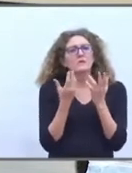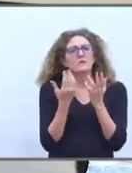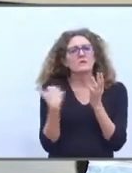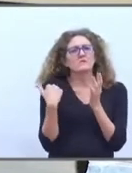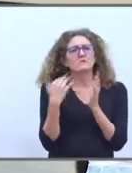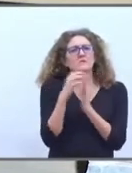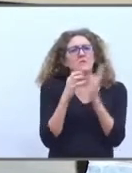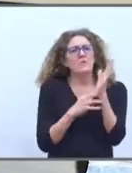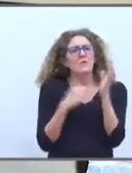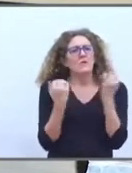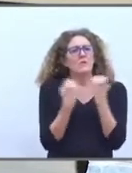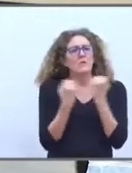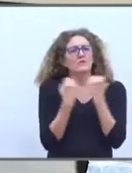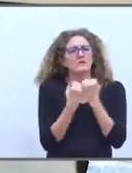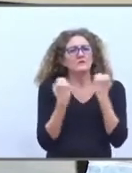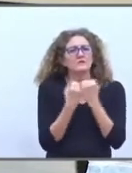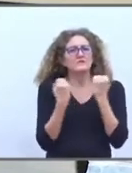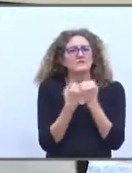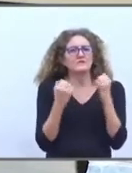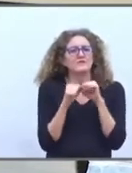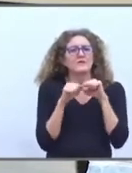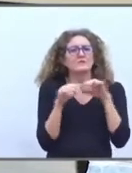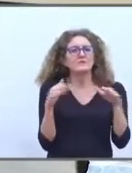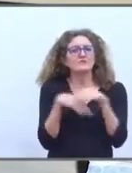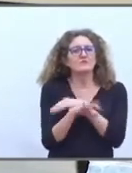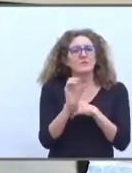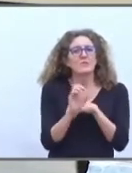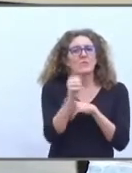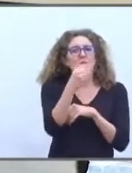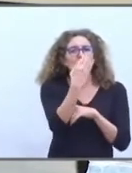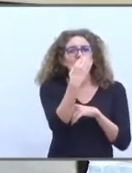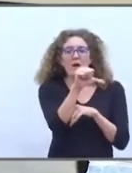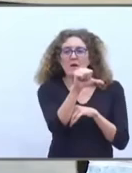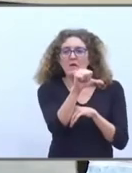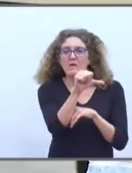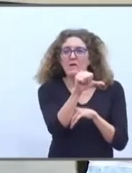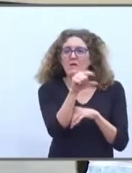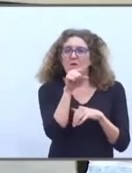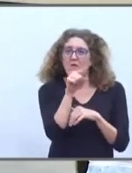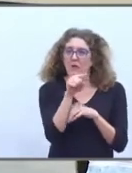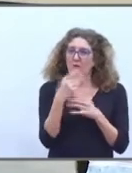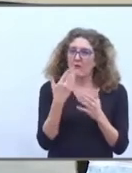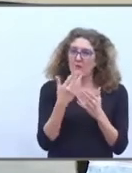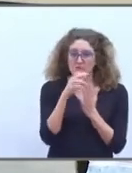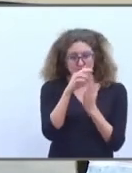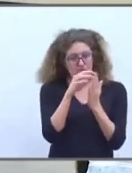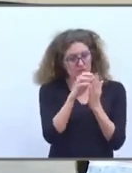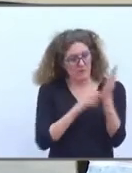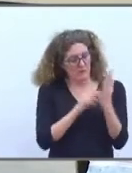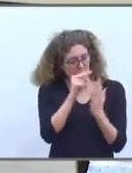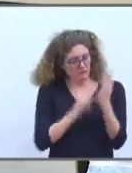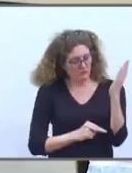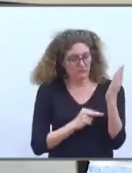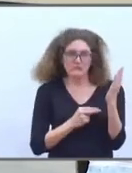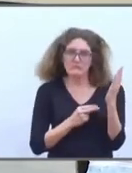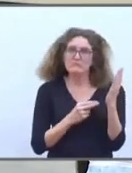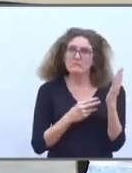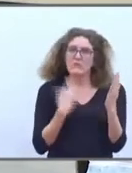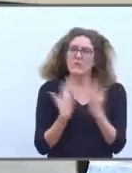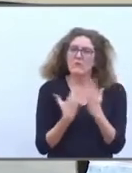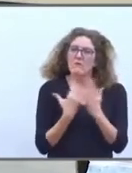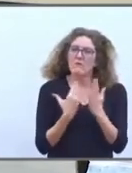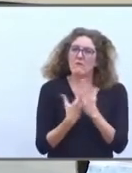son premier nouveau conseil d'administration, disons, a montré sa capacité. Une capacité que vous